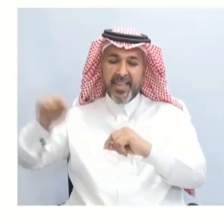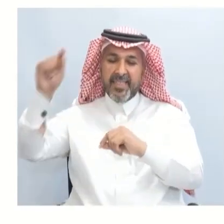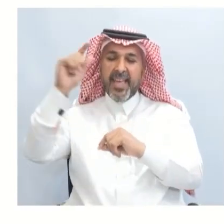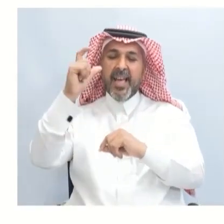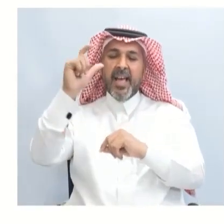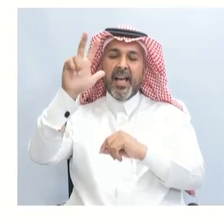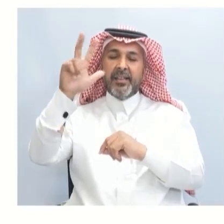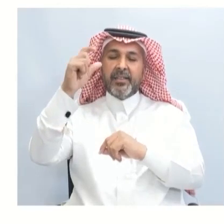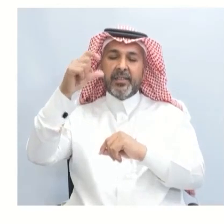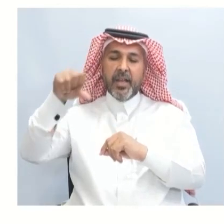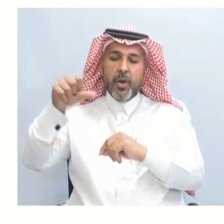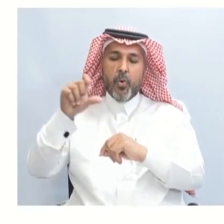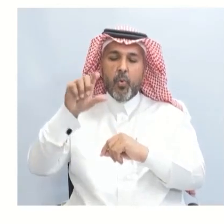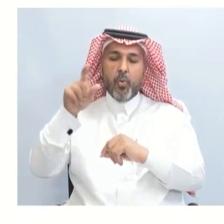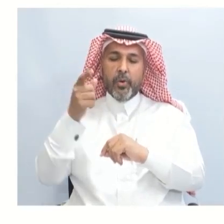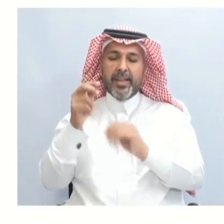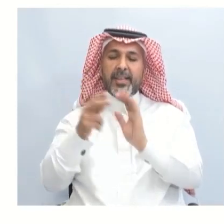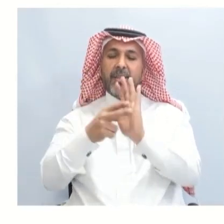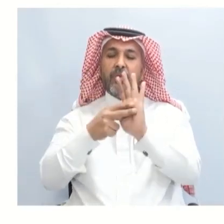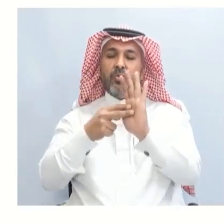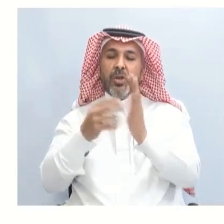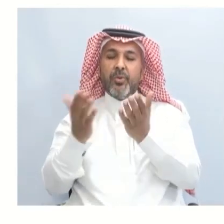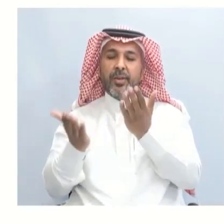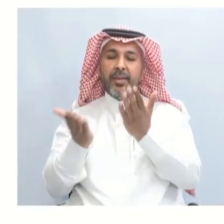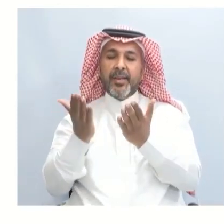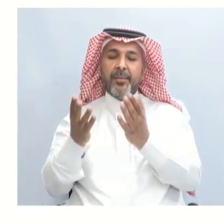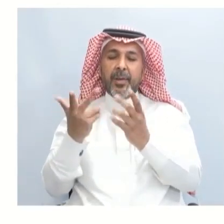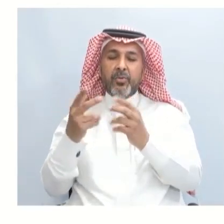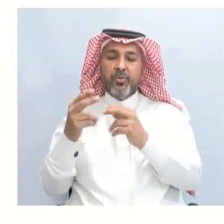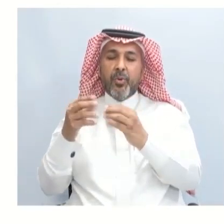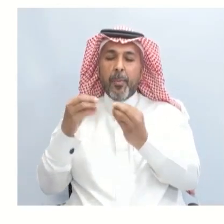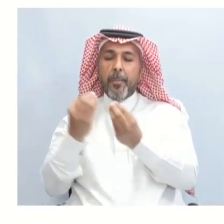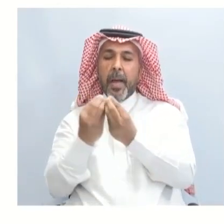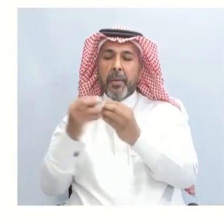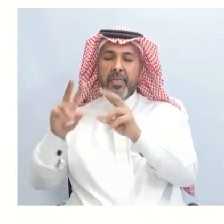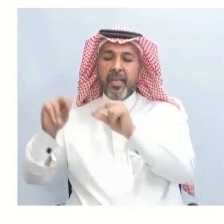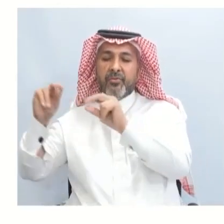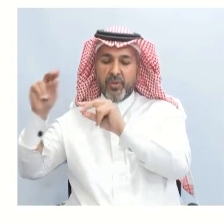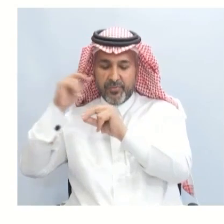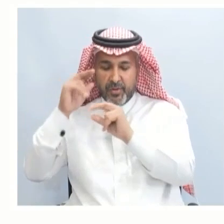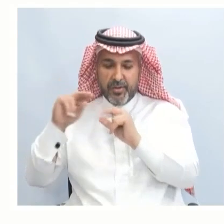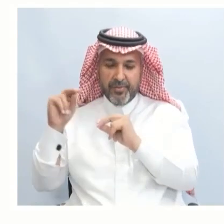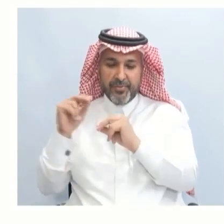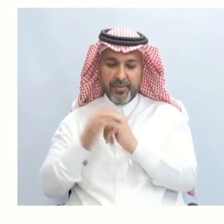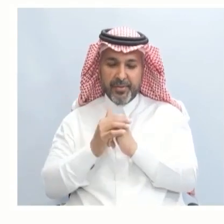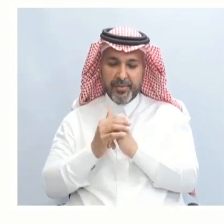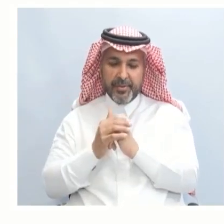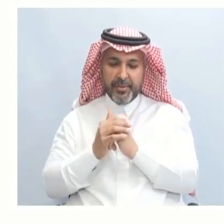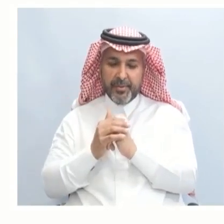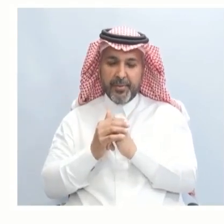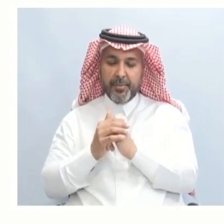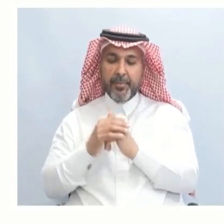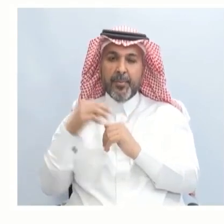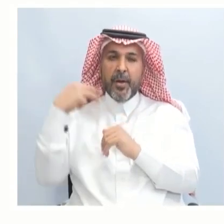مع مكعب المسافه مربع الزمن الدوري ماذا اقصد به انني لو اخذت الجذر التربيعي هنا